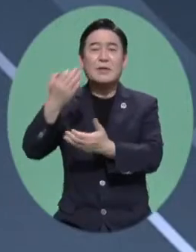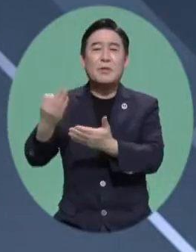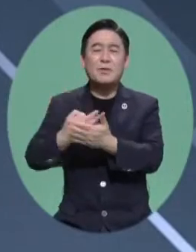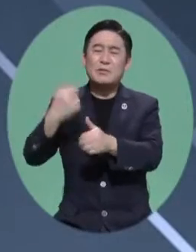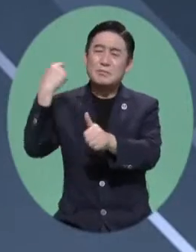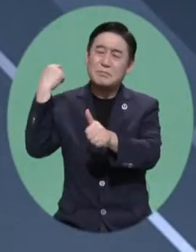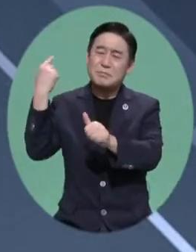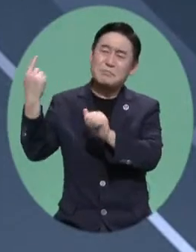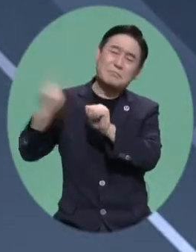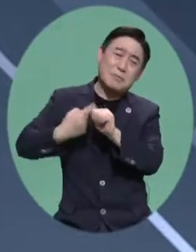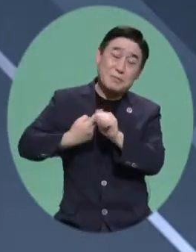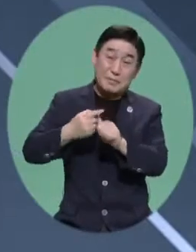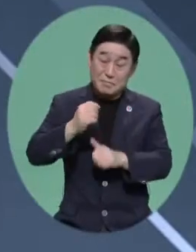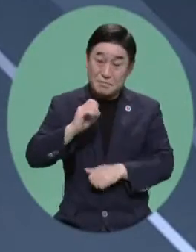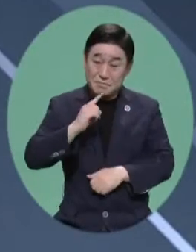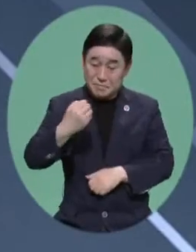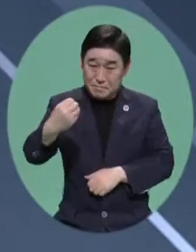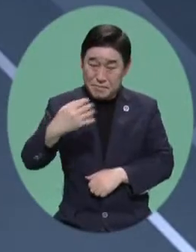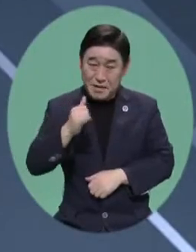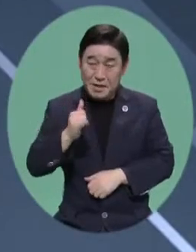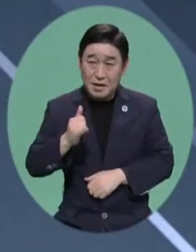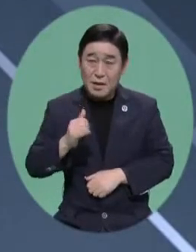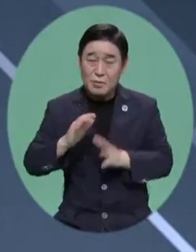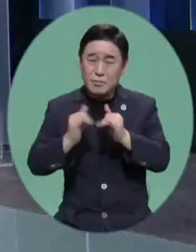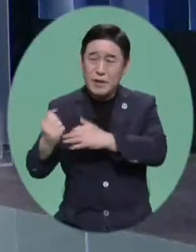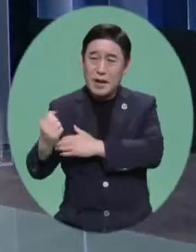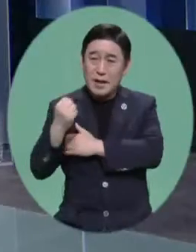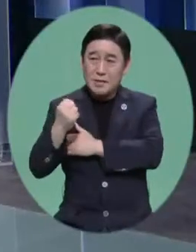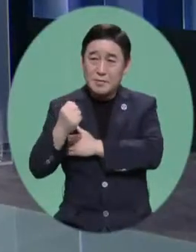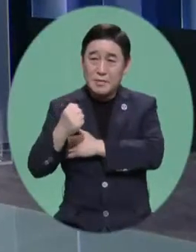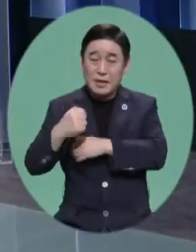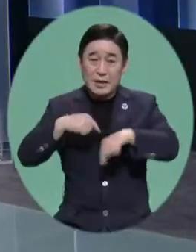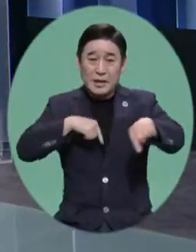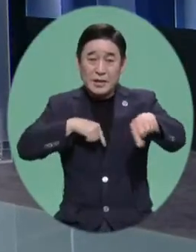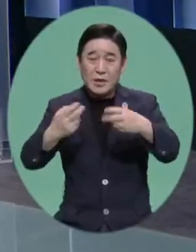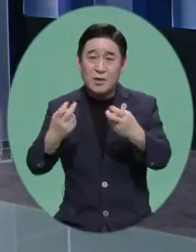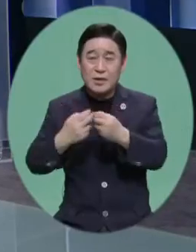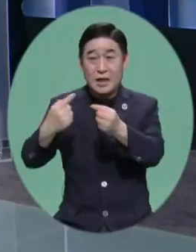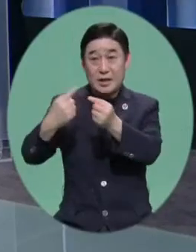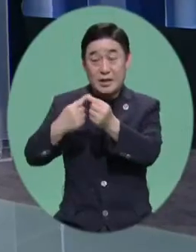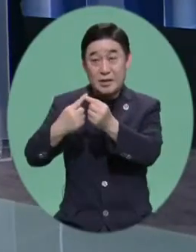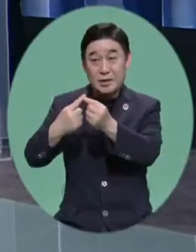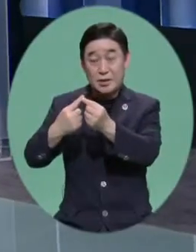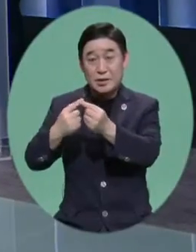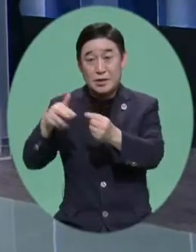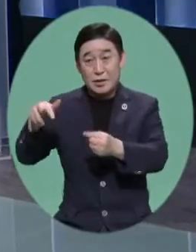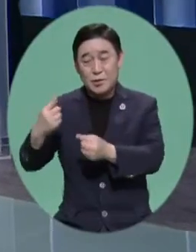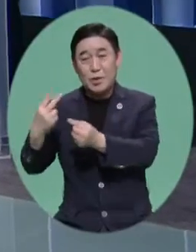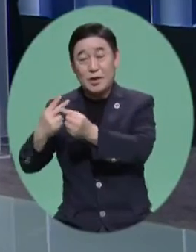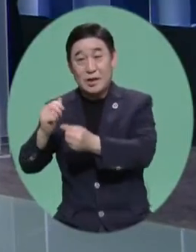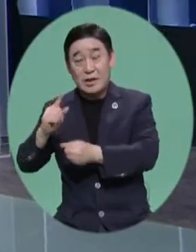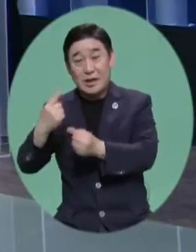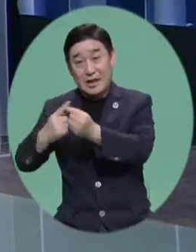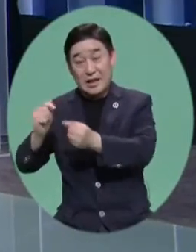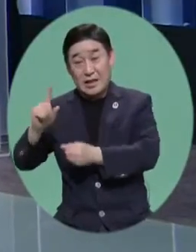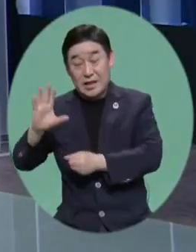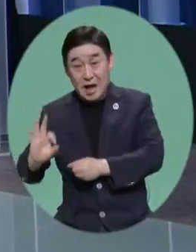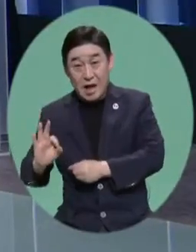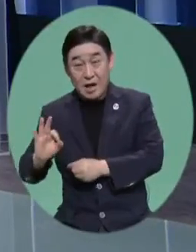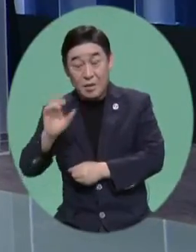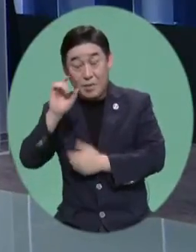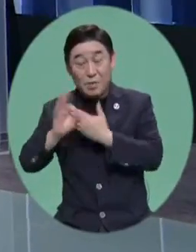비판을 자주 하시는데 혹시 국민의 힘 정강 정책 1조 1항에 기본소득 한다 이렇게 들어있는거